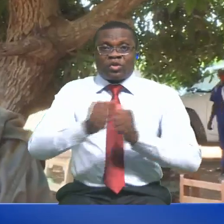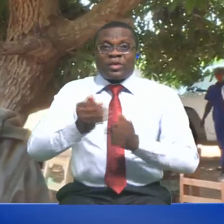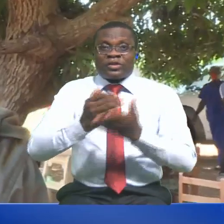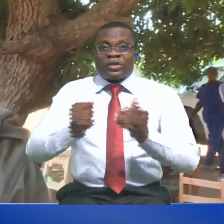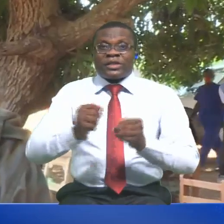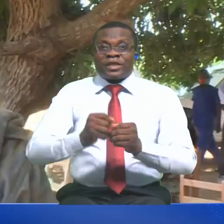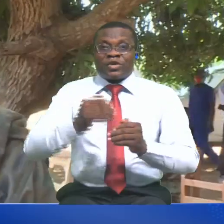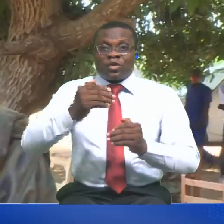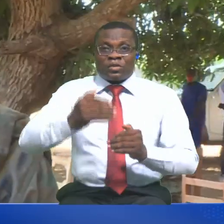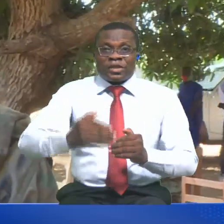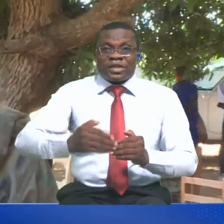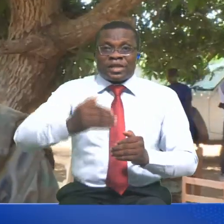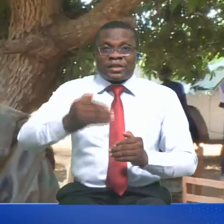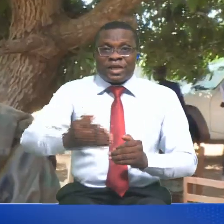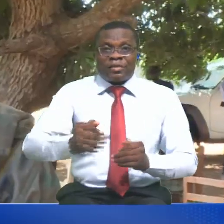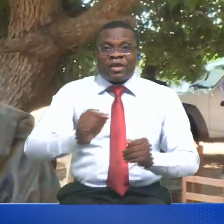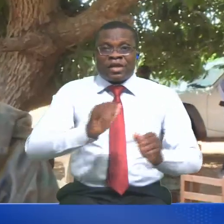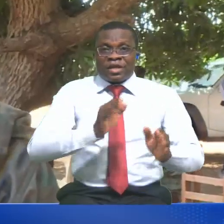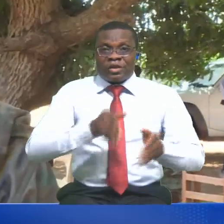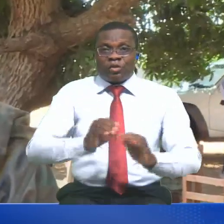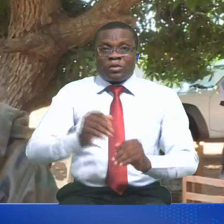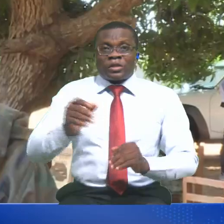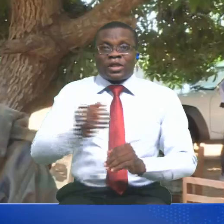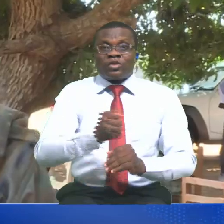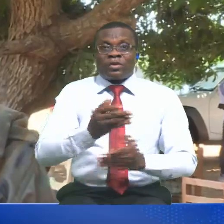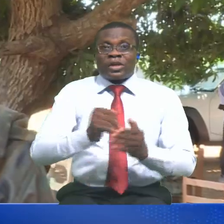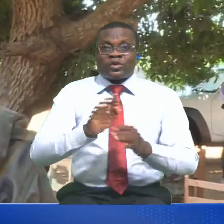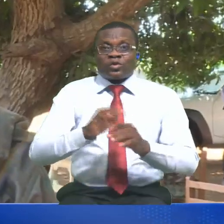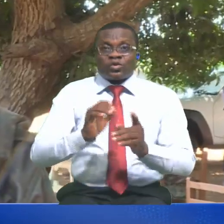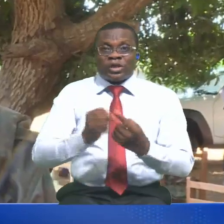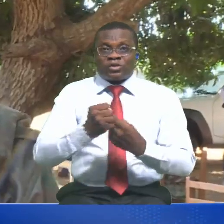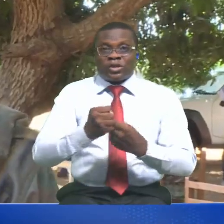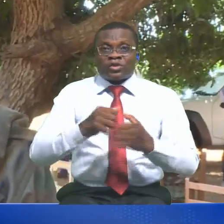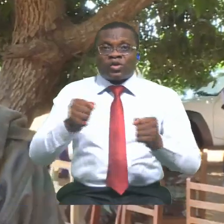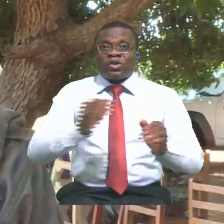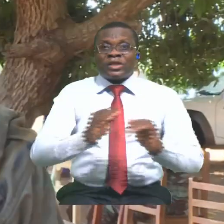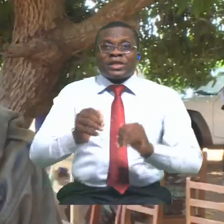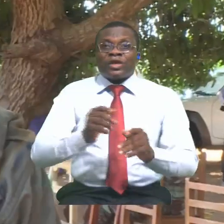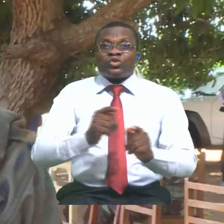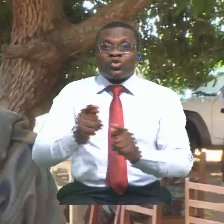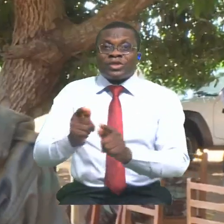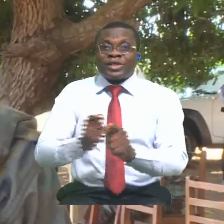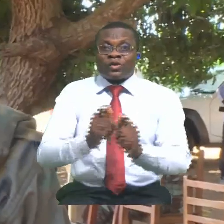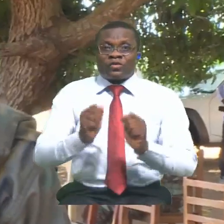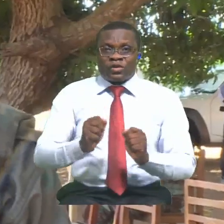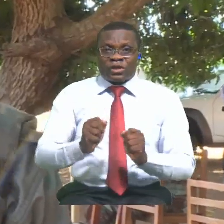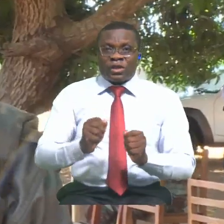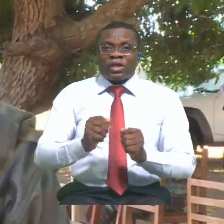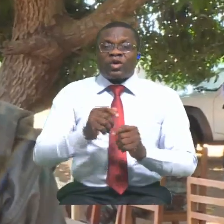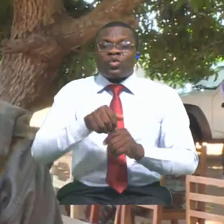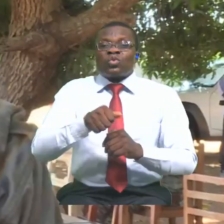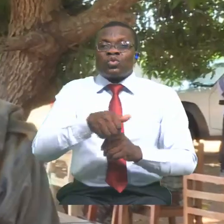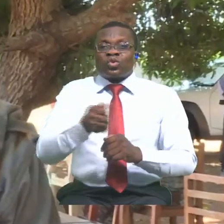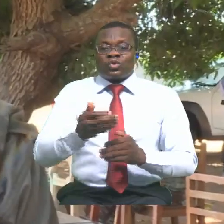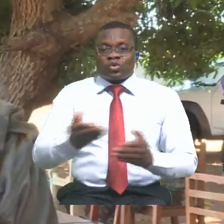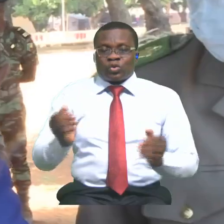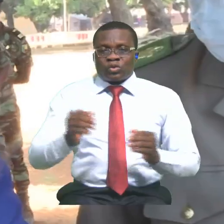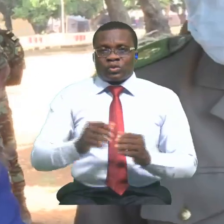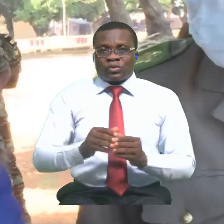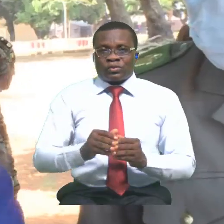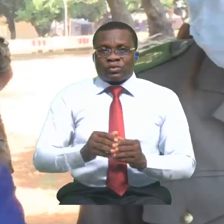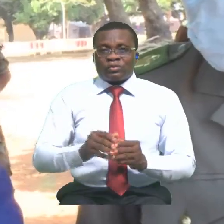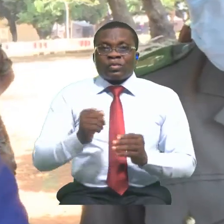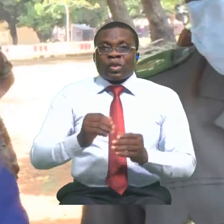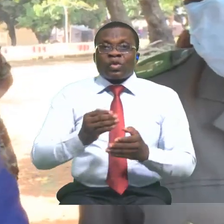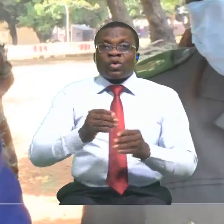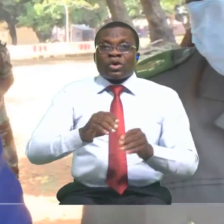d'étapes qui lui permettront de prendre l'ascension sur les situations sans faire usage d'armes létales ou bien de son arme à feu. C'est un module